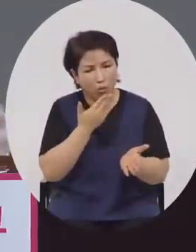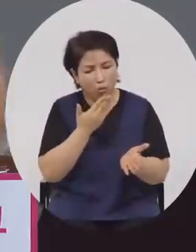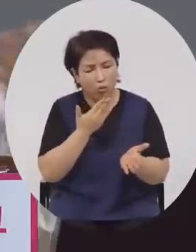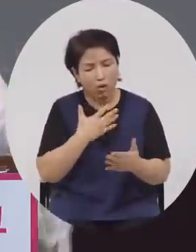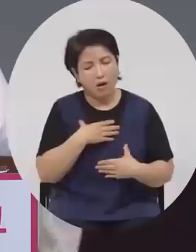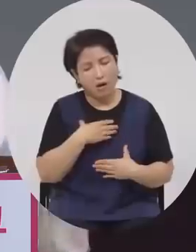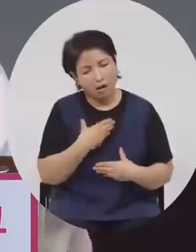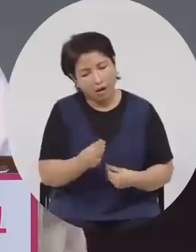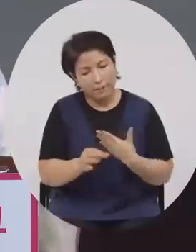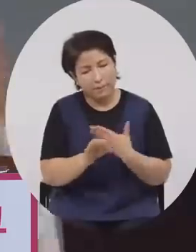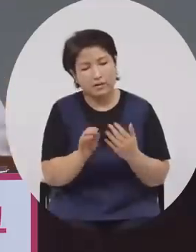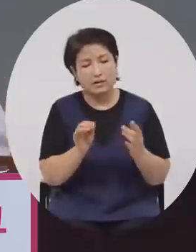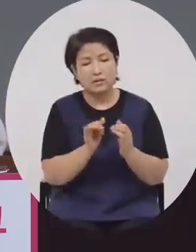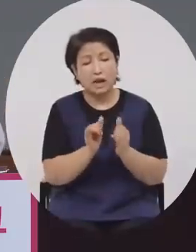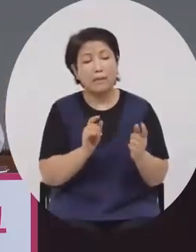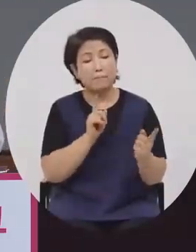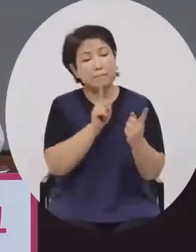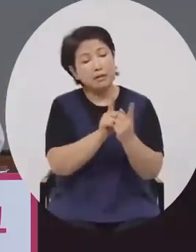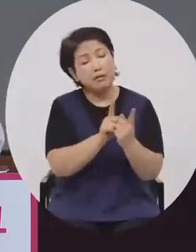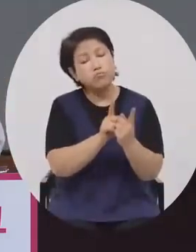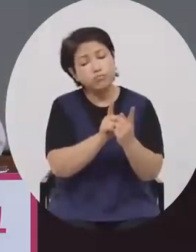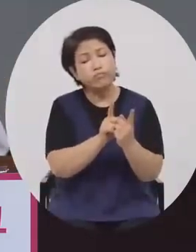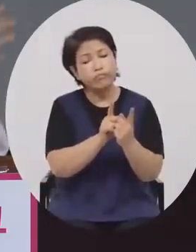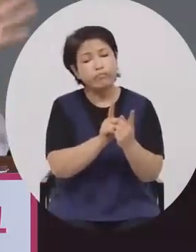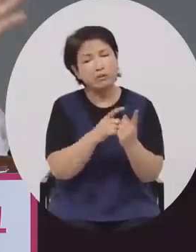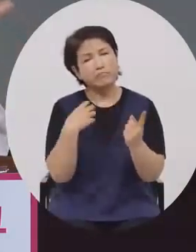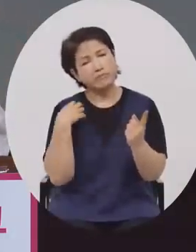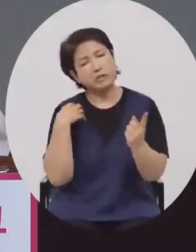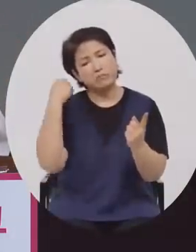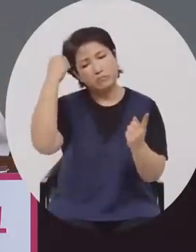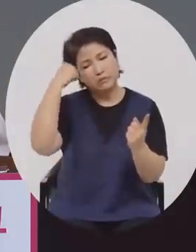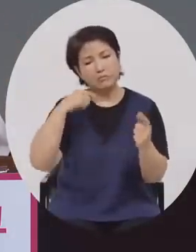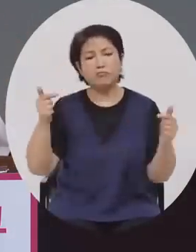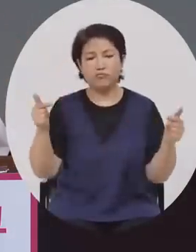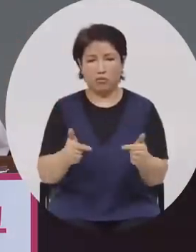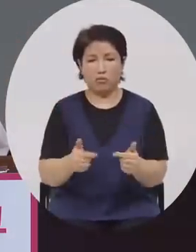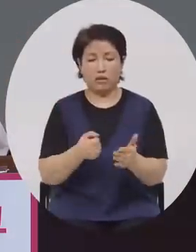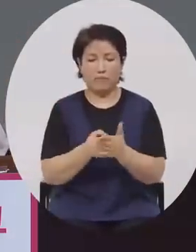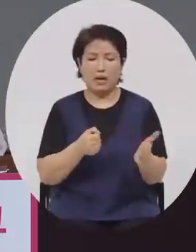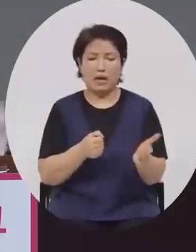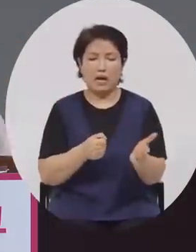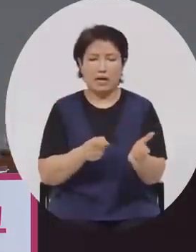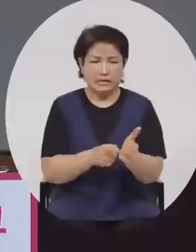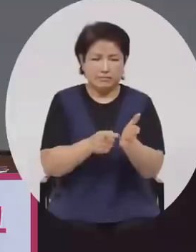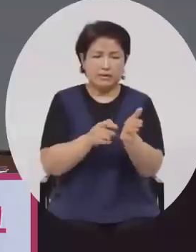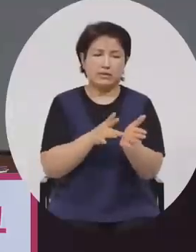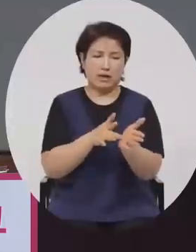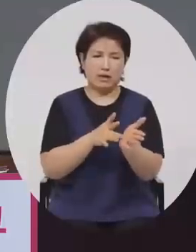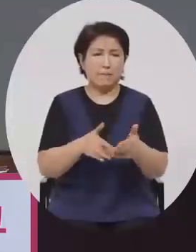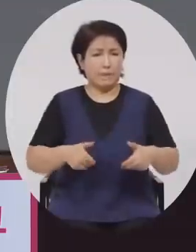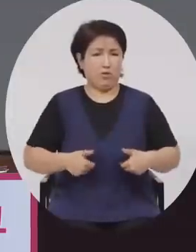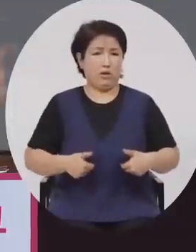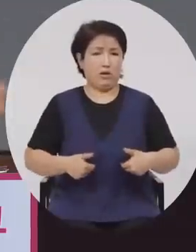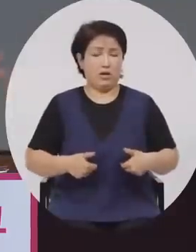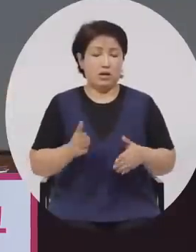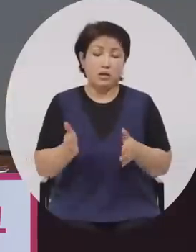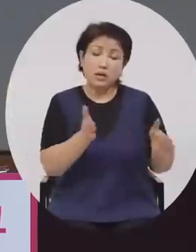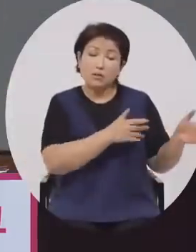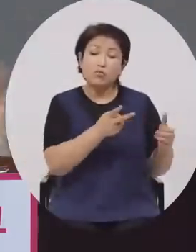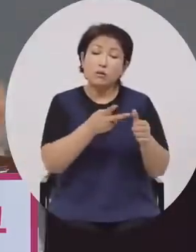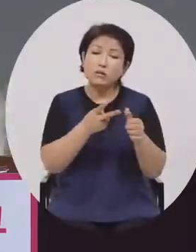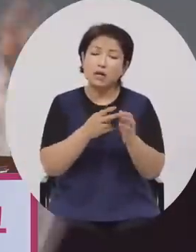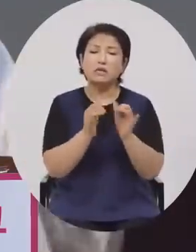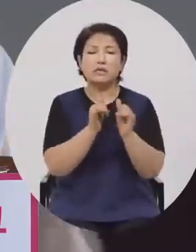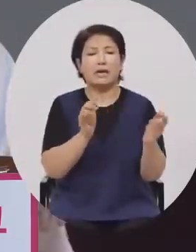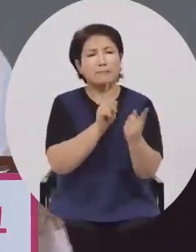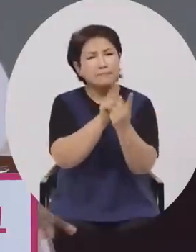되면 사람 만나는 게덜 부담스러워. 그래서 이게 응급치료약이 돼. 두 번째, 그래 놓고 이제 두 번째